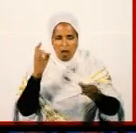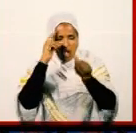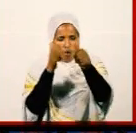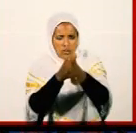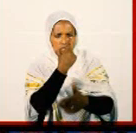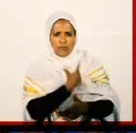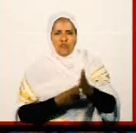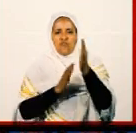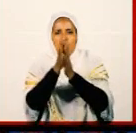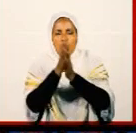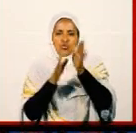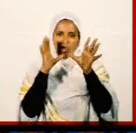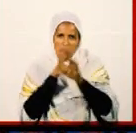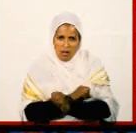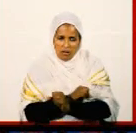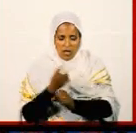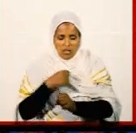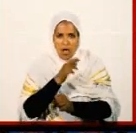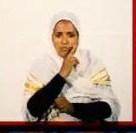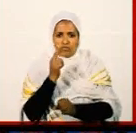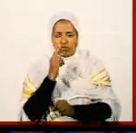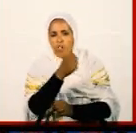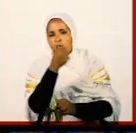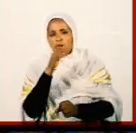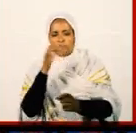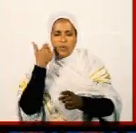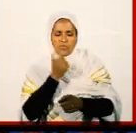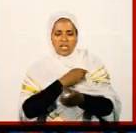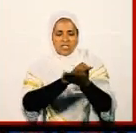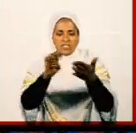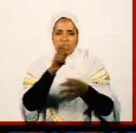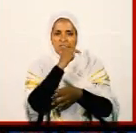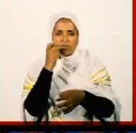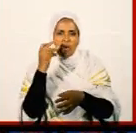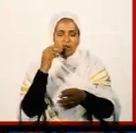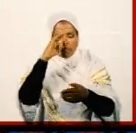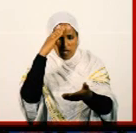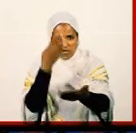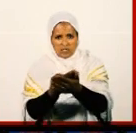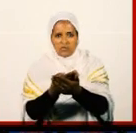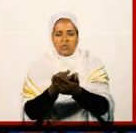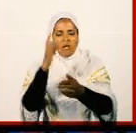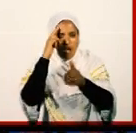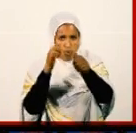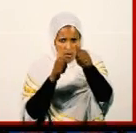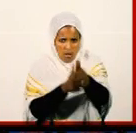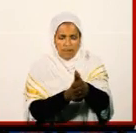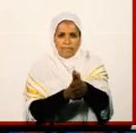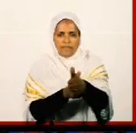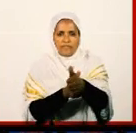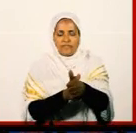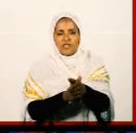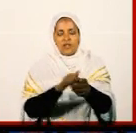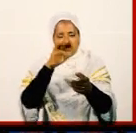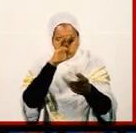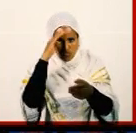የሐዋርያትም የልቦናቸው መሻት ተከናወነ። የምንጾመው እኮ ያ ነገር እኮ አይደለም። እመቤታችን ቅድስት ድንግል ማርያም ለልጇ ደቀ መዛሙርት ያው